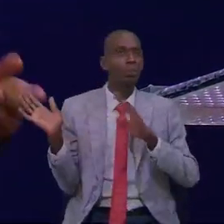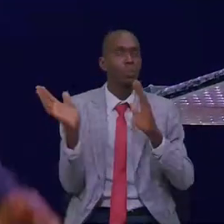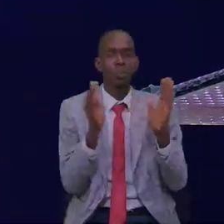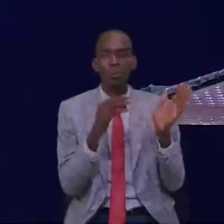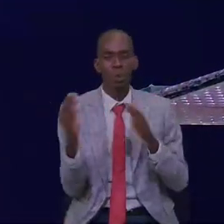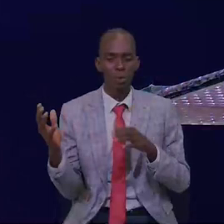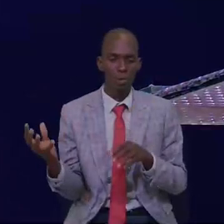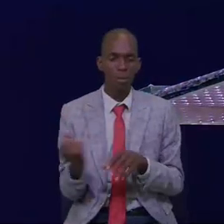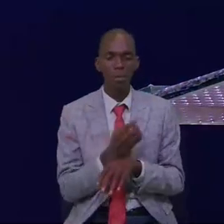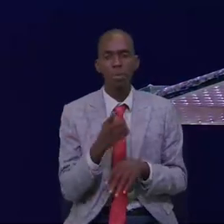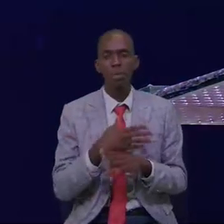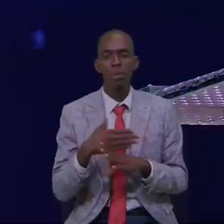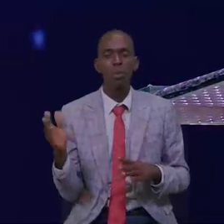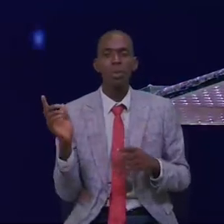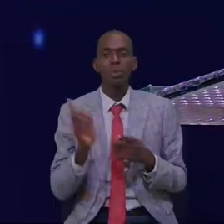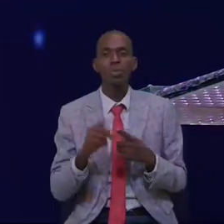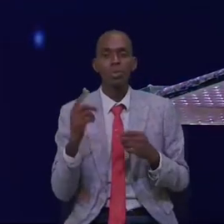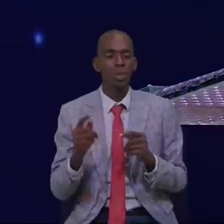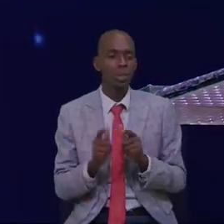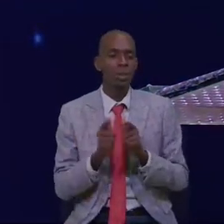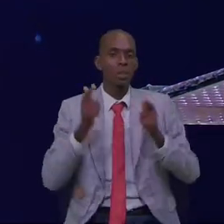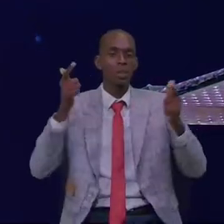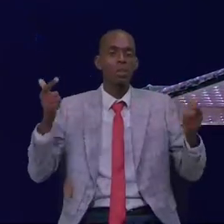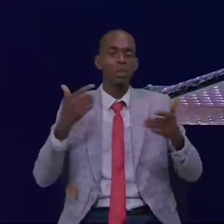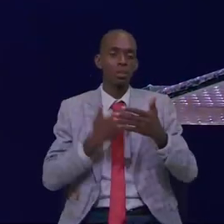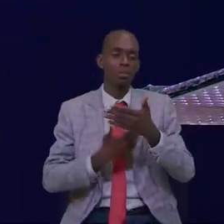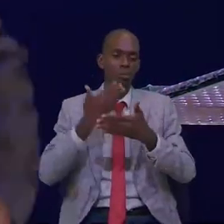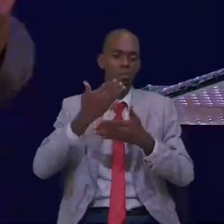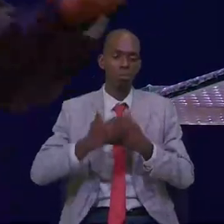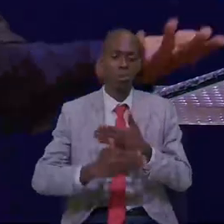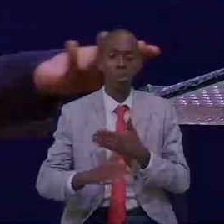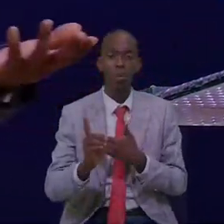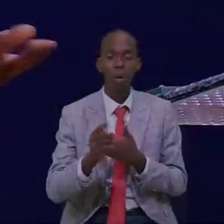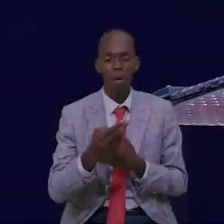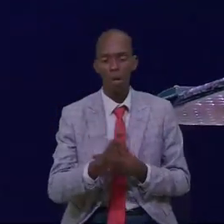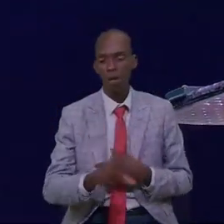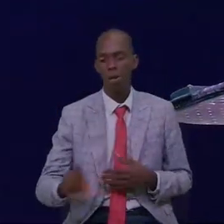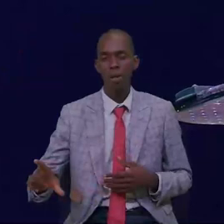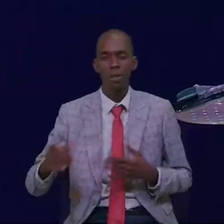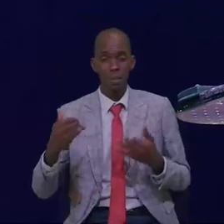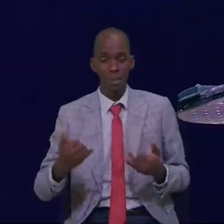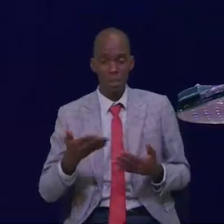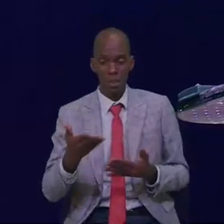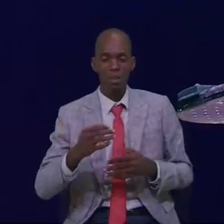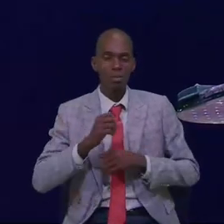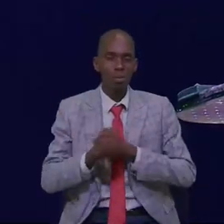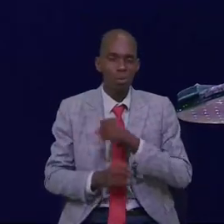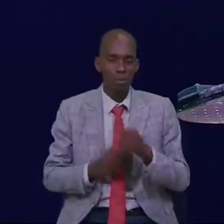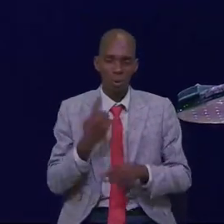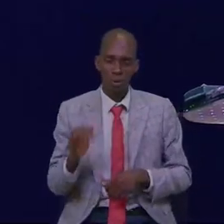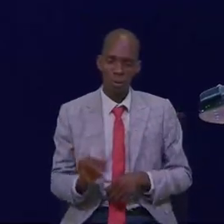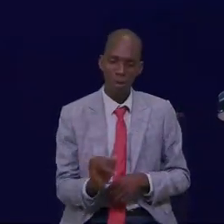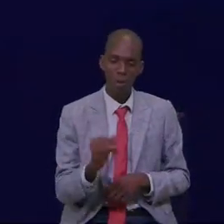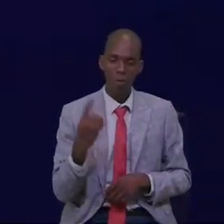ne sera retrouvée pour eux parce que le vent les emportera à l'au-delà, à l'enfer. Ils vont souffrir pour toujours,